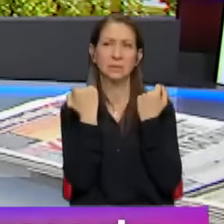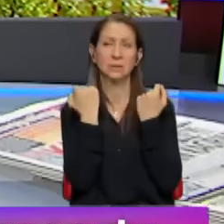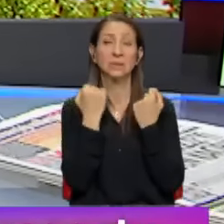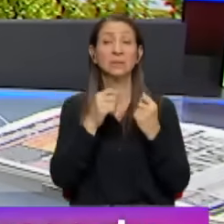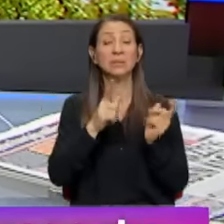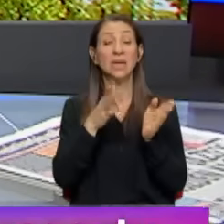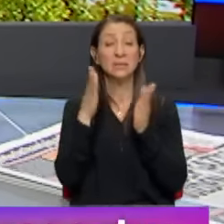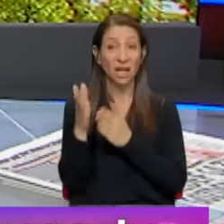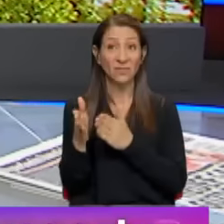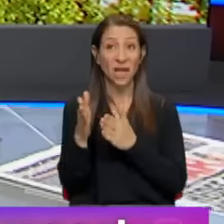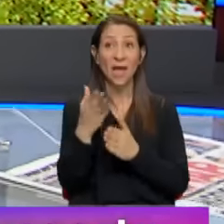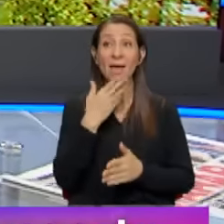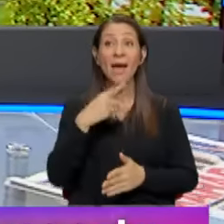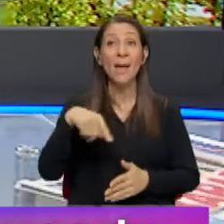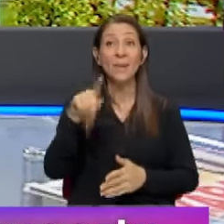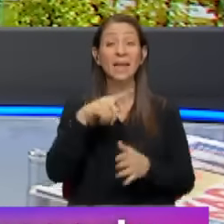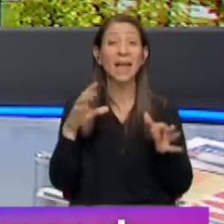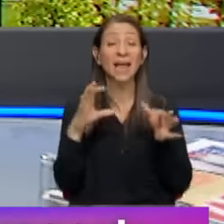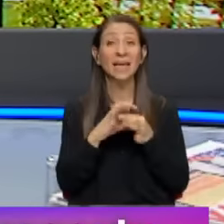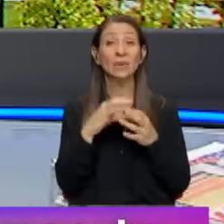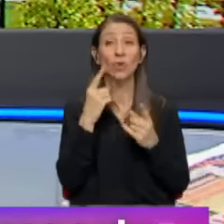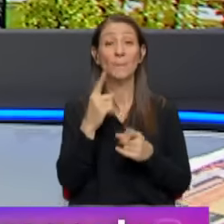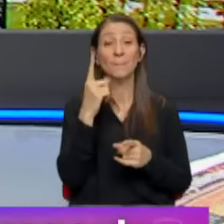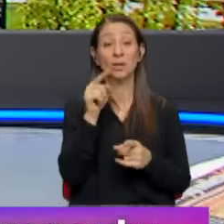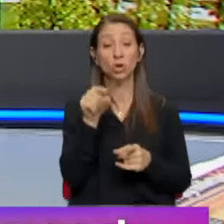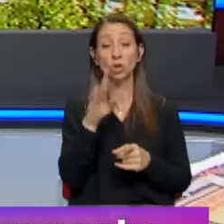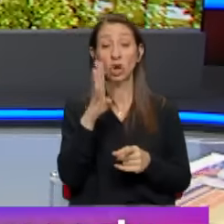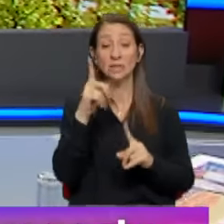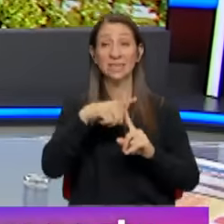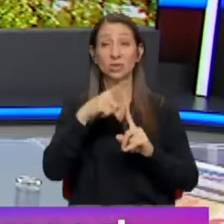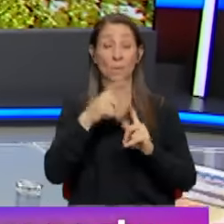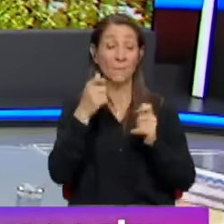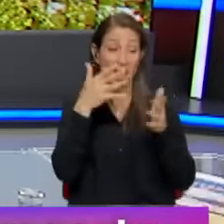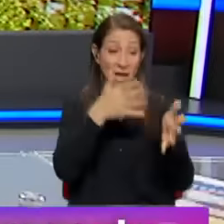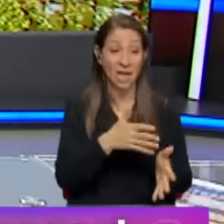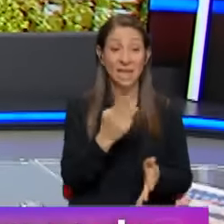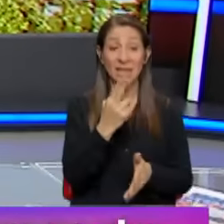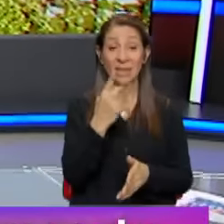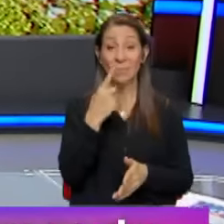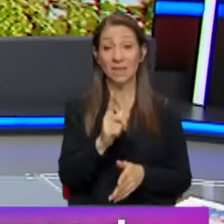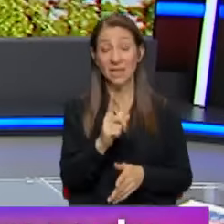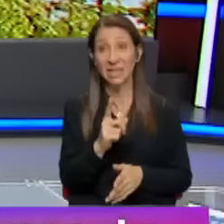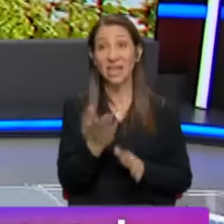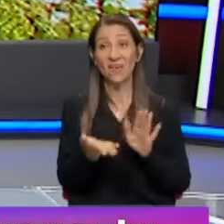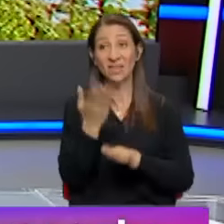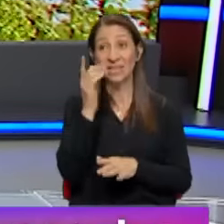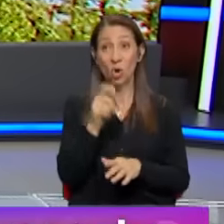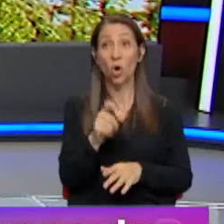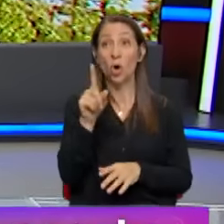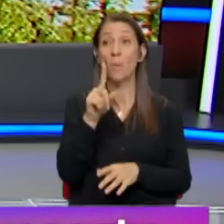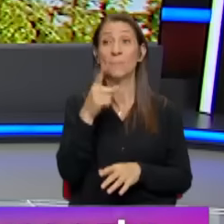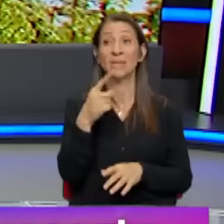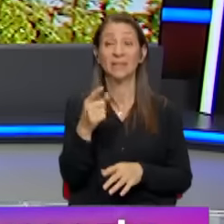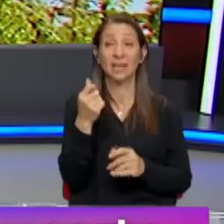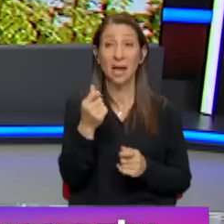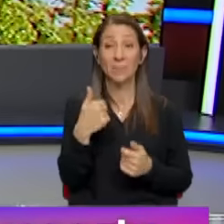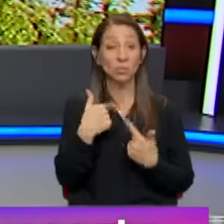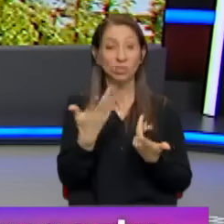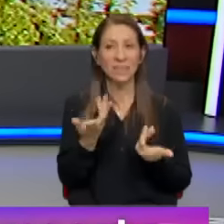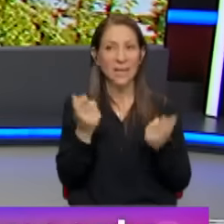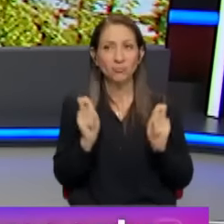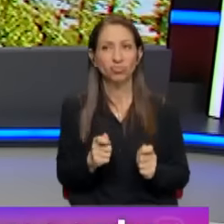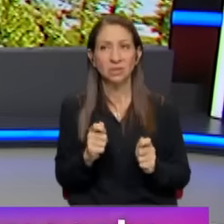Diğer tarafta da emeklilerle ilgili deniliyor ki işte 1.4 trilyon oraya aktarsak 7 bin lira, daha fazlasını aktarsak 10 bin lira. Biz bunu